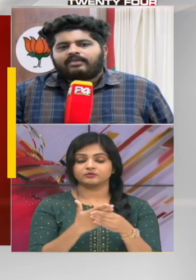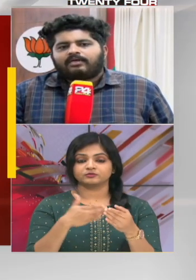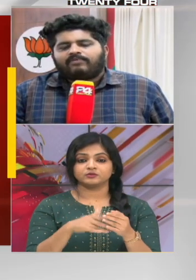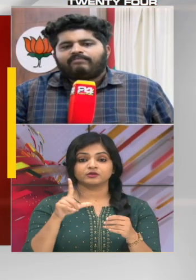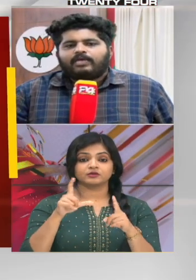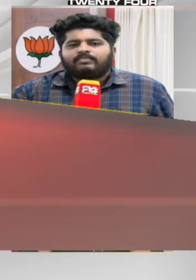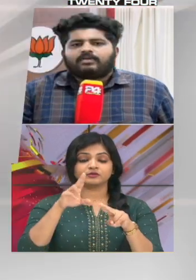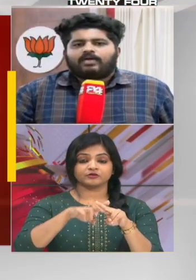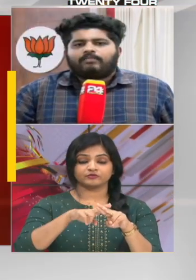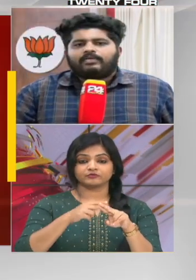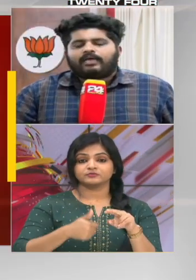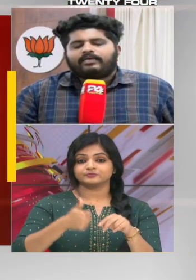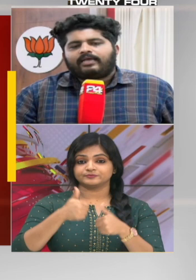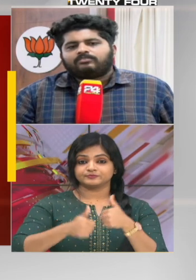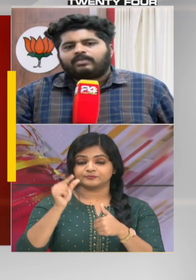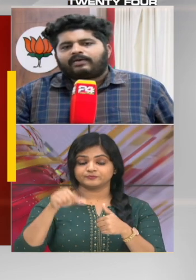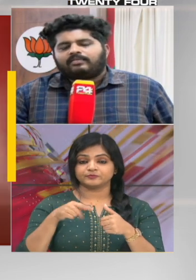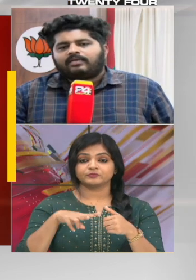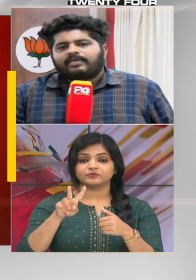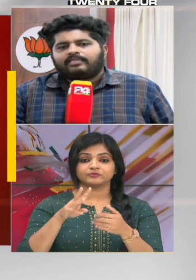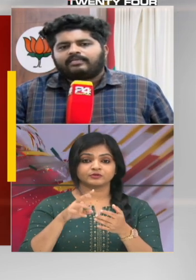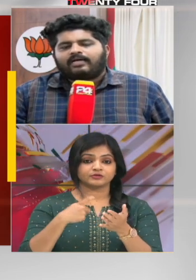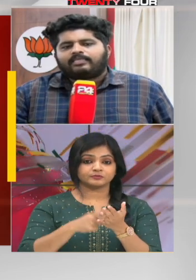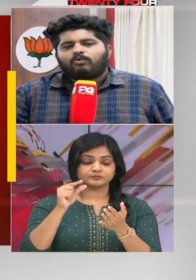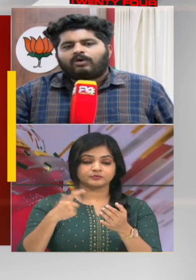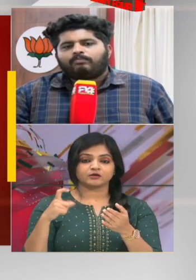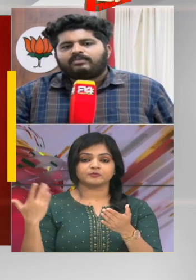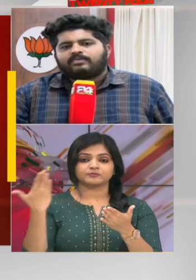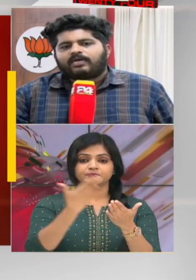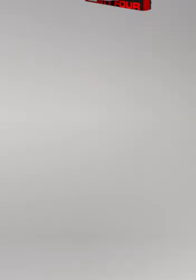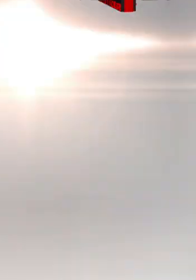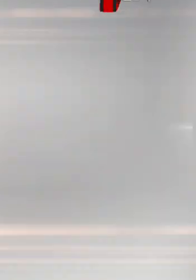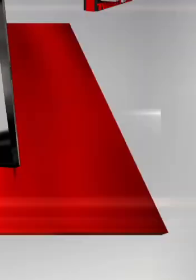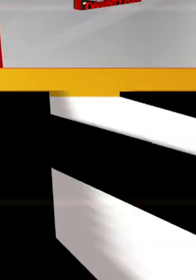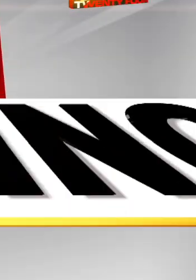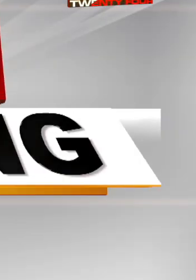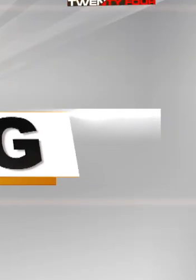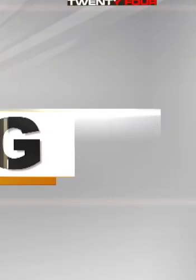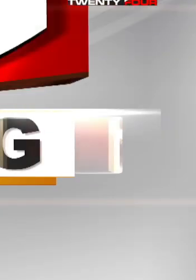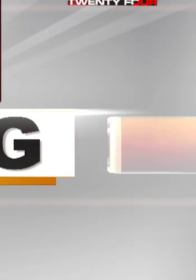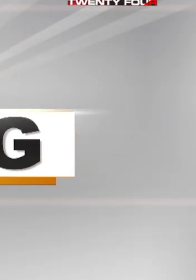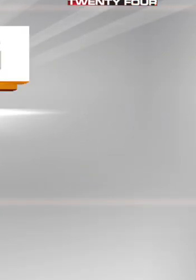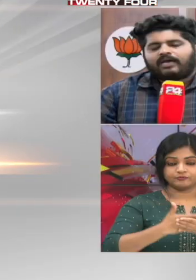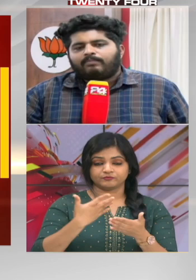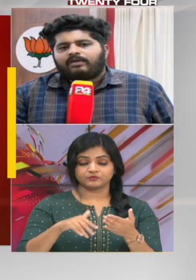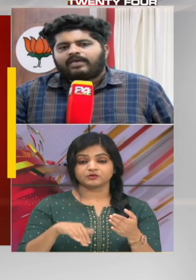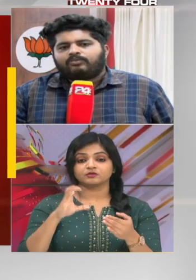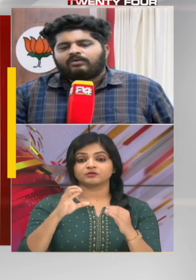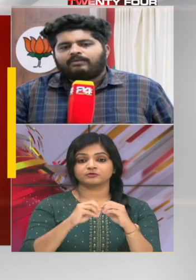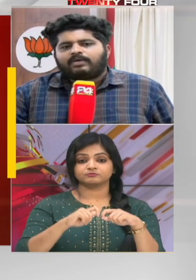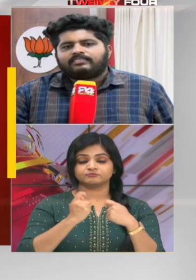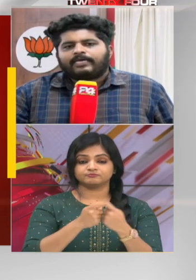സ്ഥാനാർത്ഥിയായിരുന്ന VB രമേശനാണ് ഈ കേസ് പരാതി നൽകിയത്. അതിൽ ആദ്യം ലോക്കൽ പോലീസാണ് കേസെടുത്തത്. പിന്നീട് അത് ക്രൈംബ്രാഞ്ചിന്